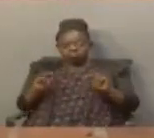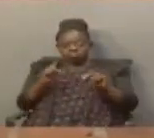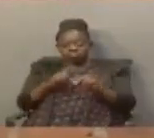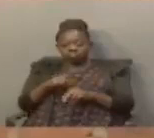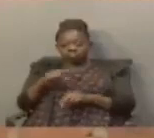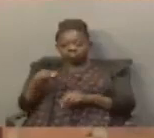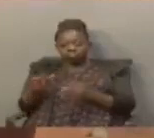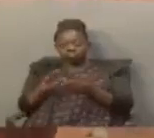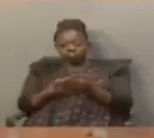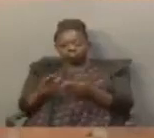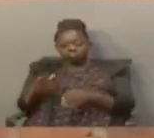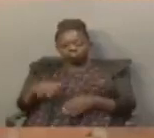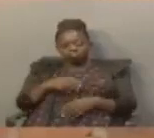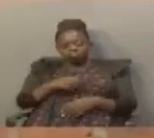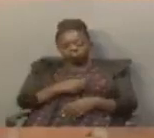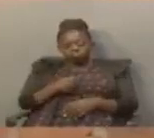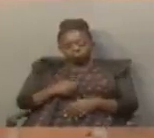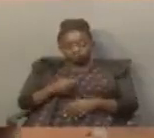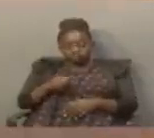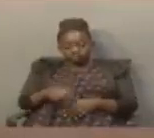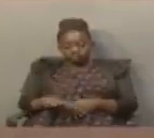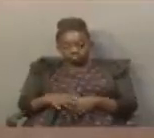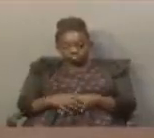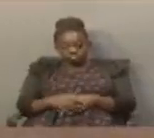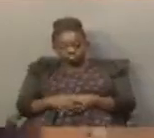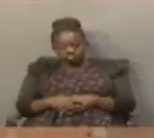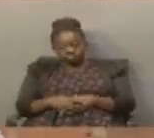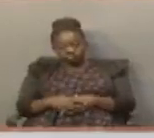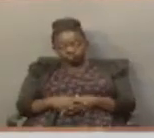bugenda kwetondera taata wange.